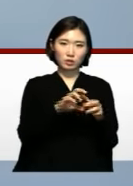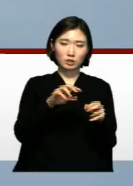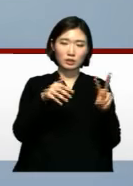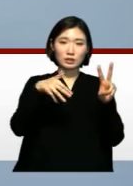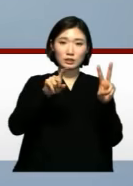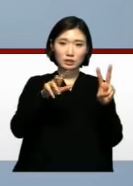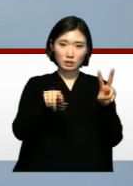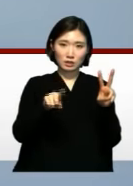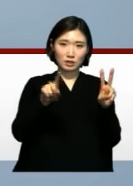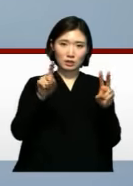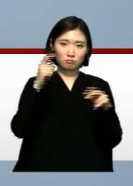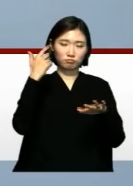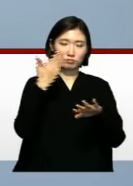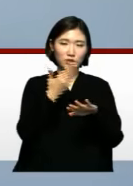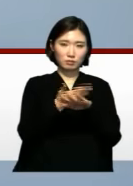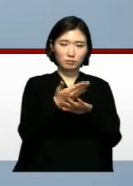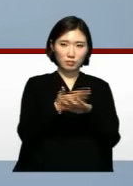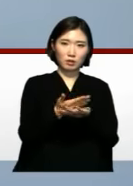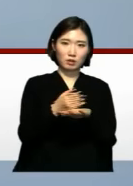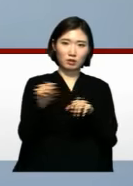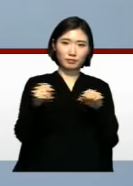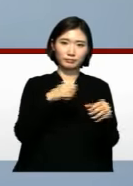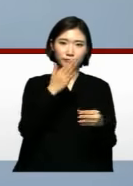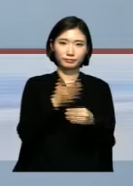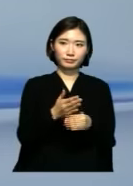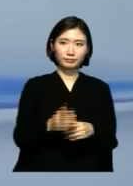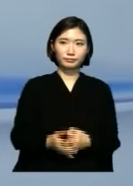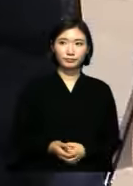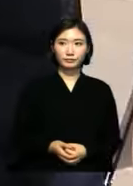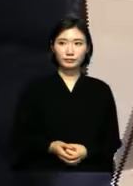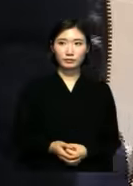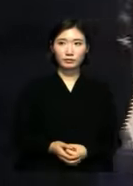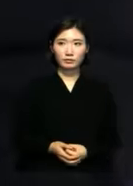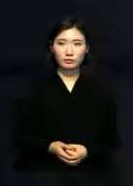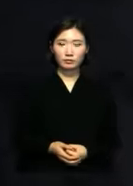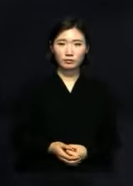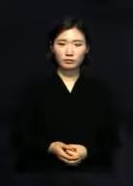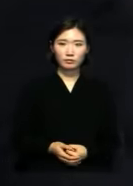열고 실력 행사에 나섰습니다. 보도에 유승환 기자입니다.